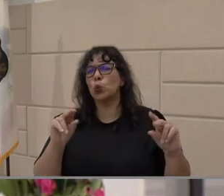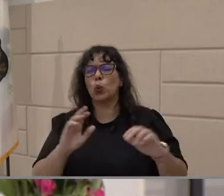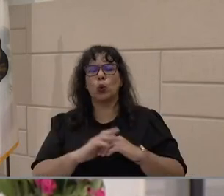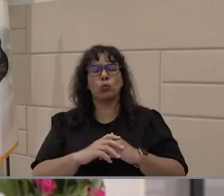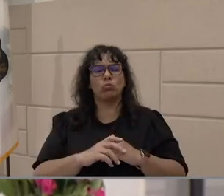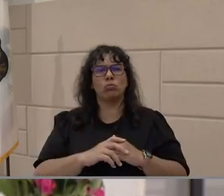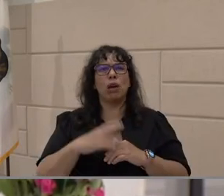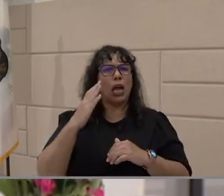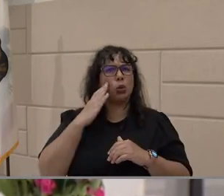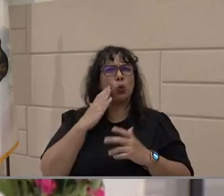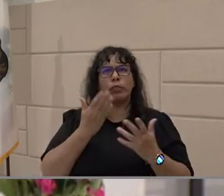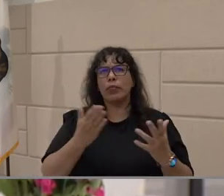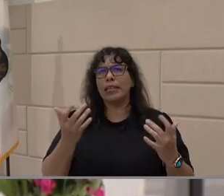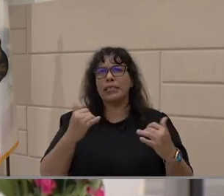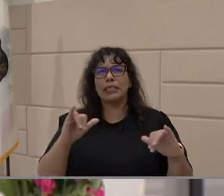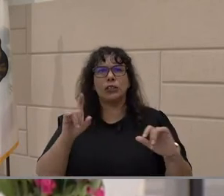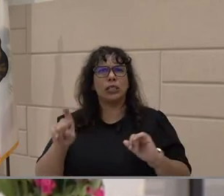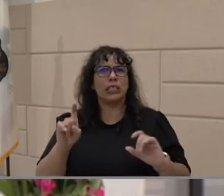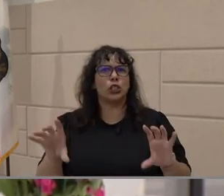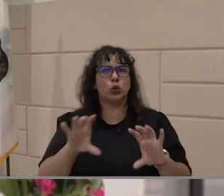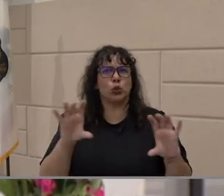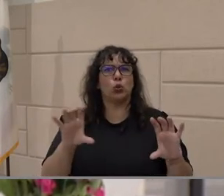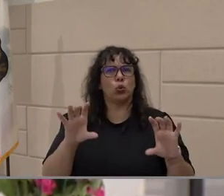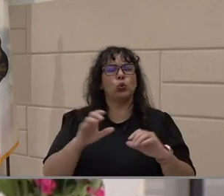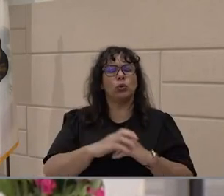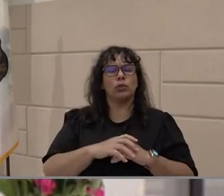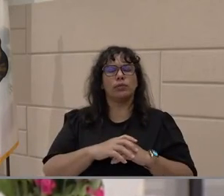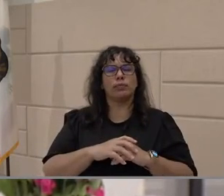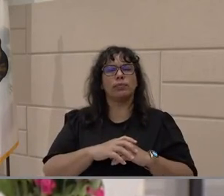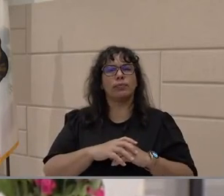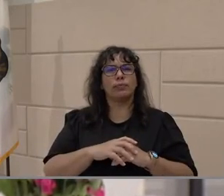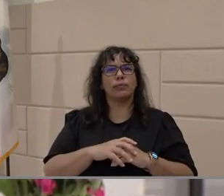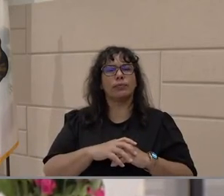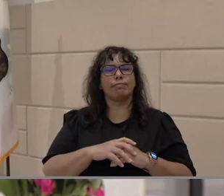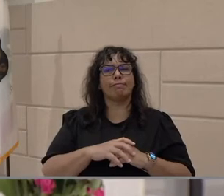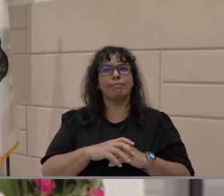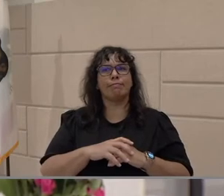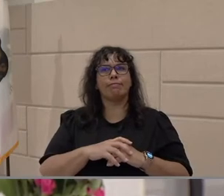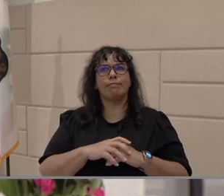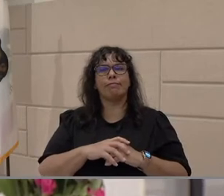งยสรูลทเวนุเต้ก็ปันใต้